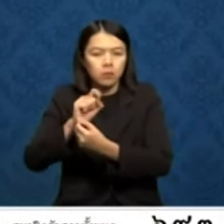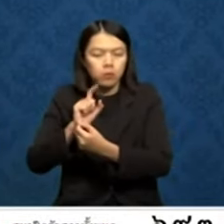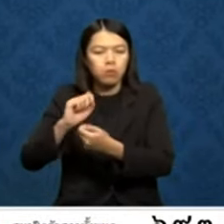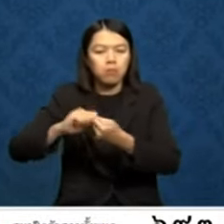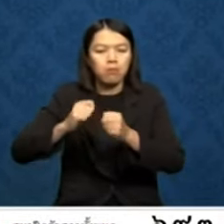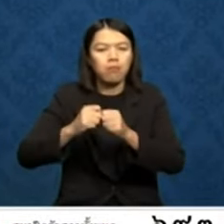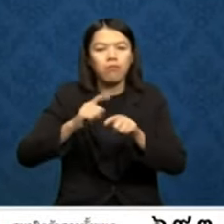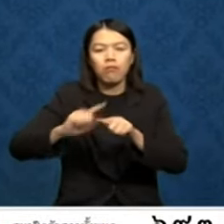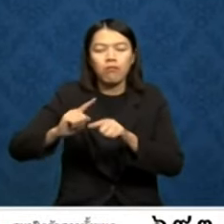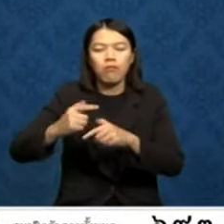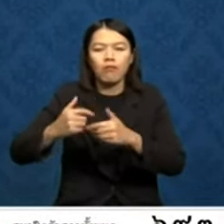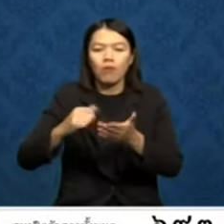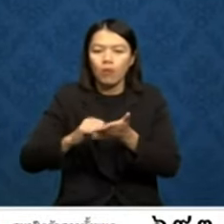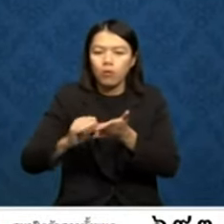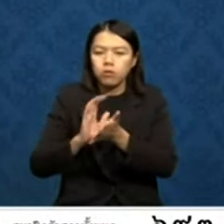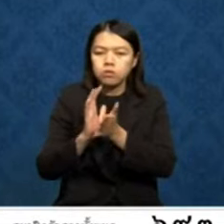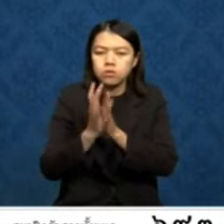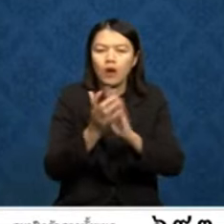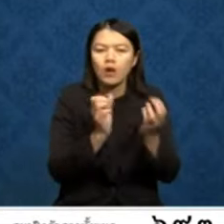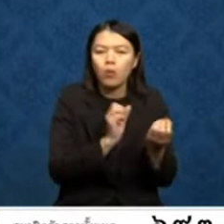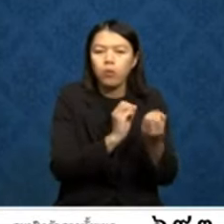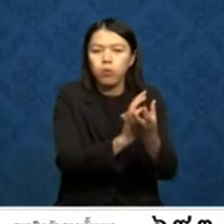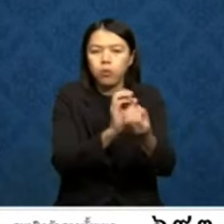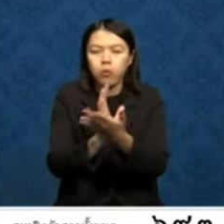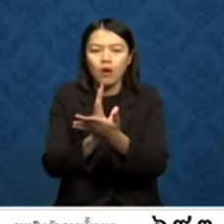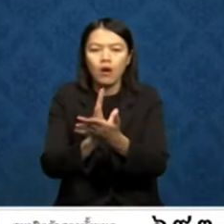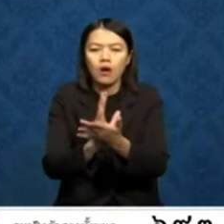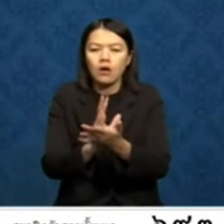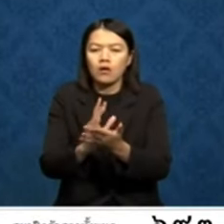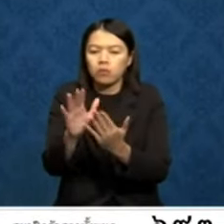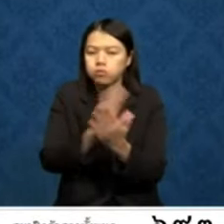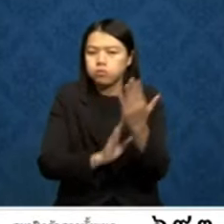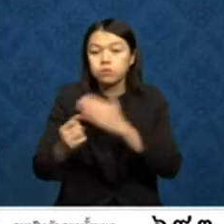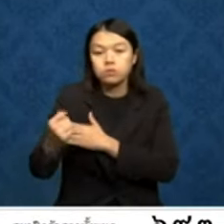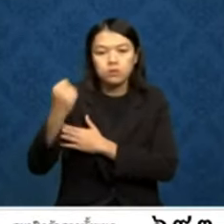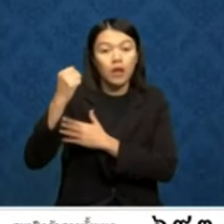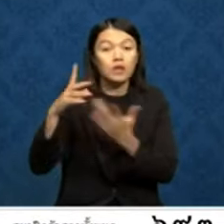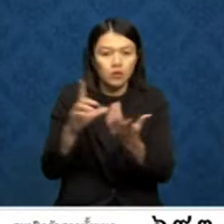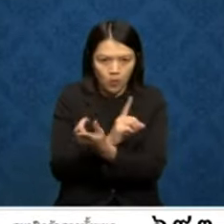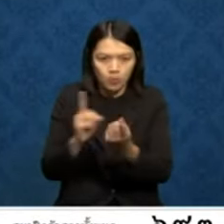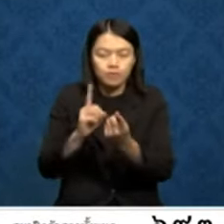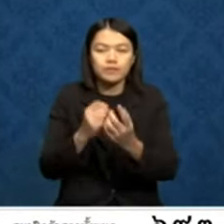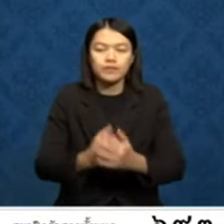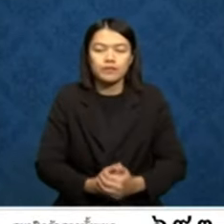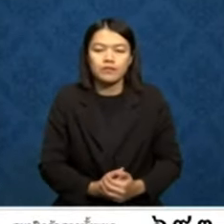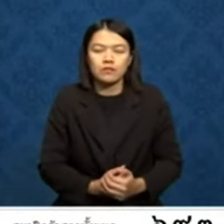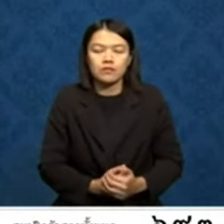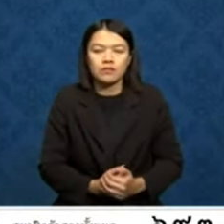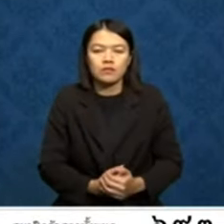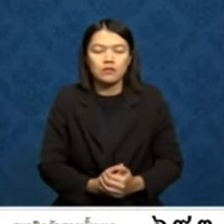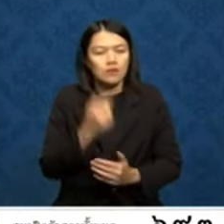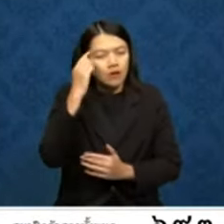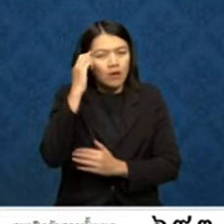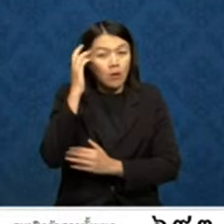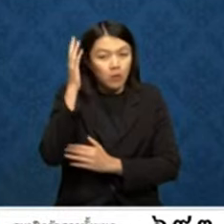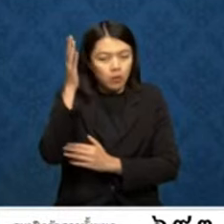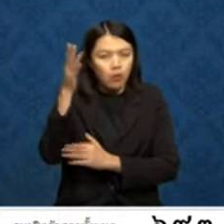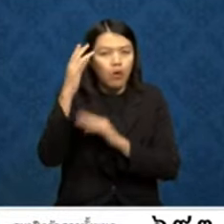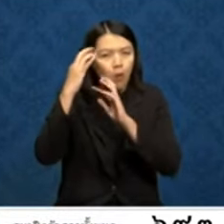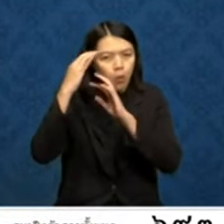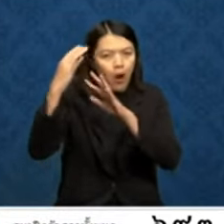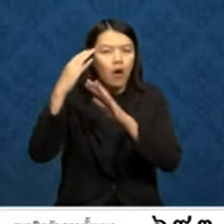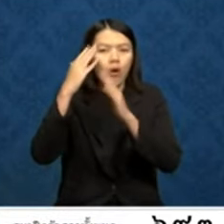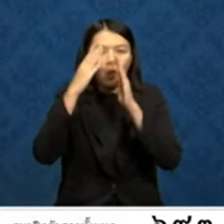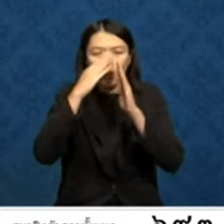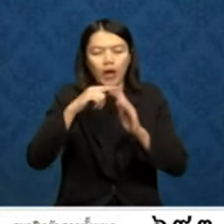หาที่กระทบความมั่นคงของสังคมเพื่อนำความหวังของคนไทยกลับม